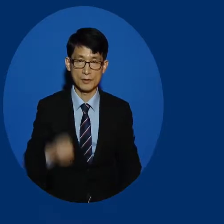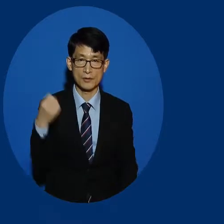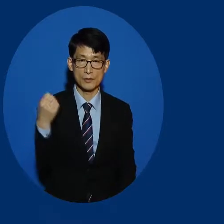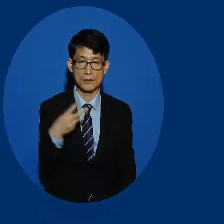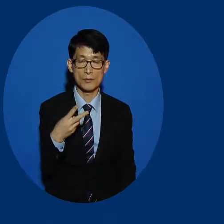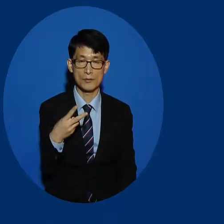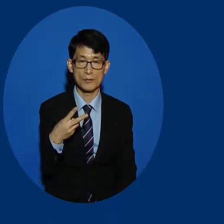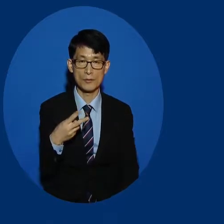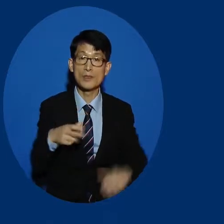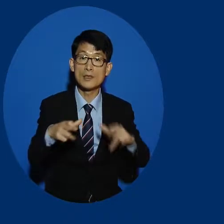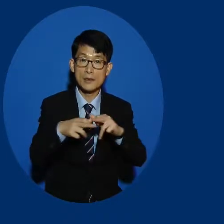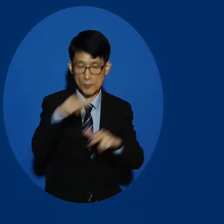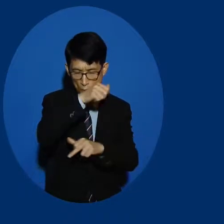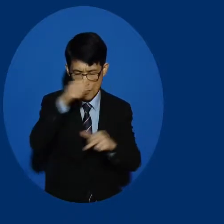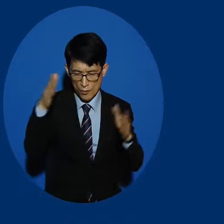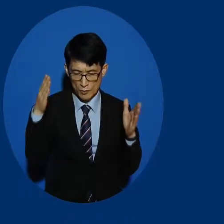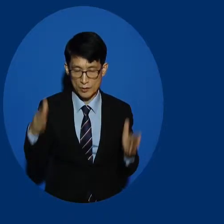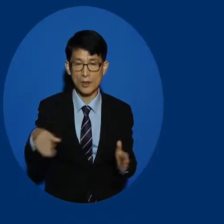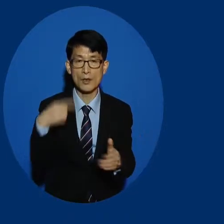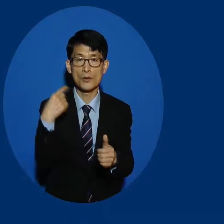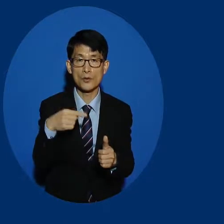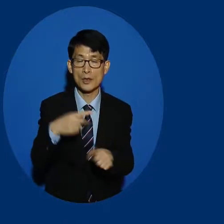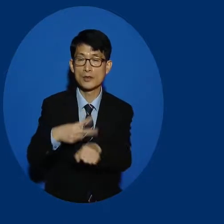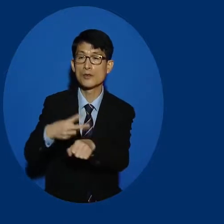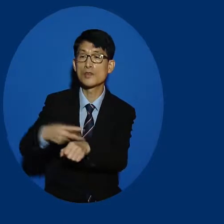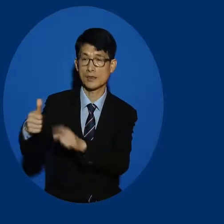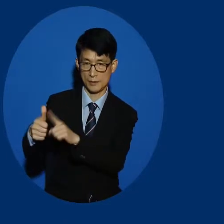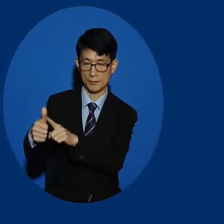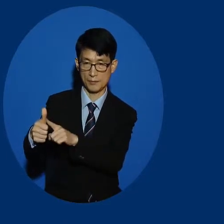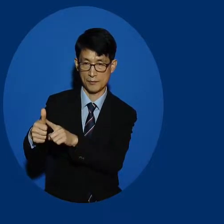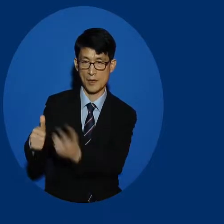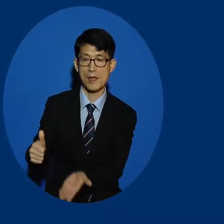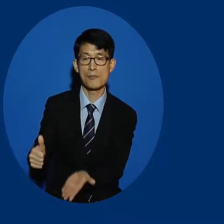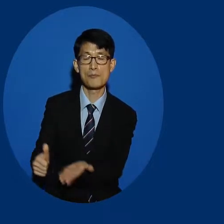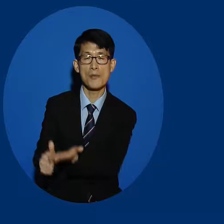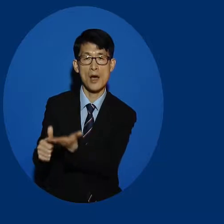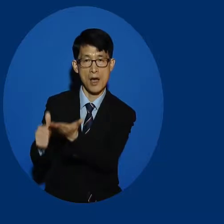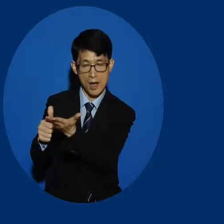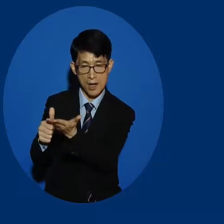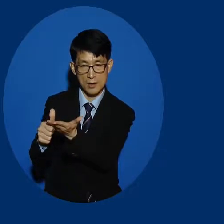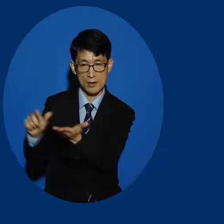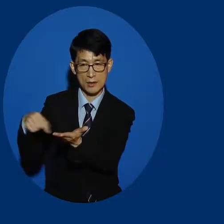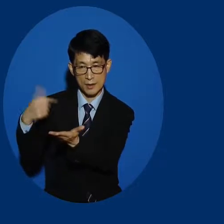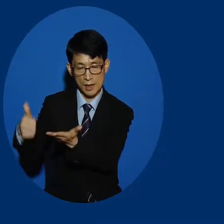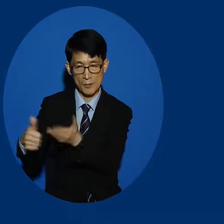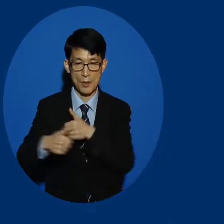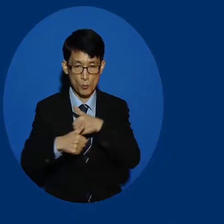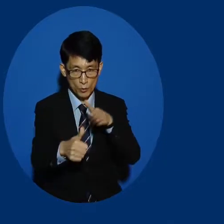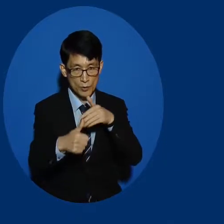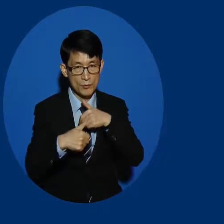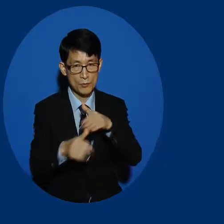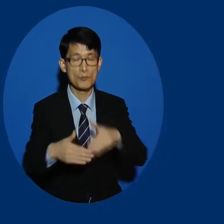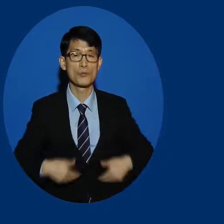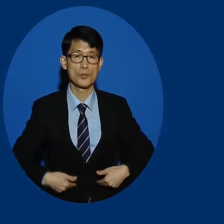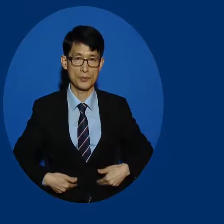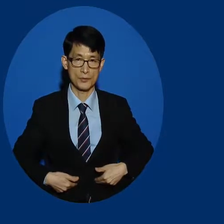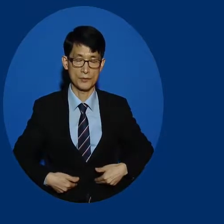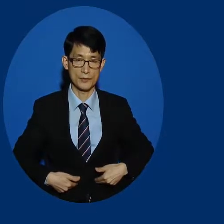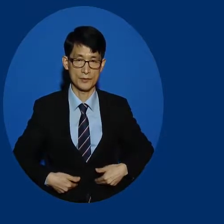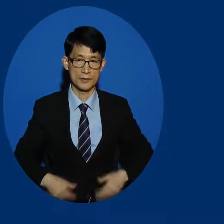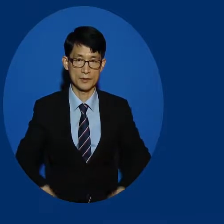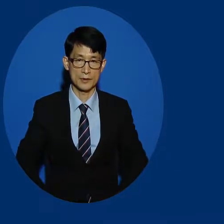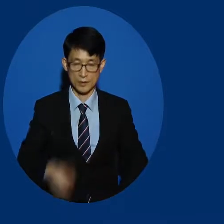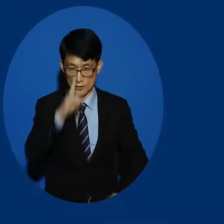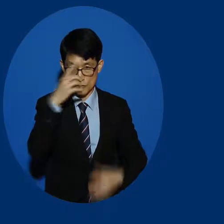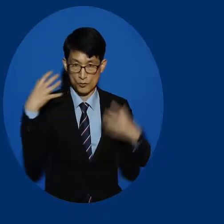또한 장애인 평생교육 강사를 양성하고 파견하는 사업들을 추진할 필요가 있습니다. 국가나 지자체